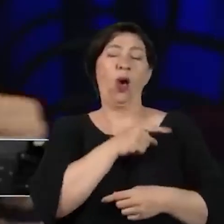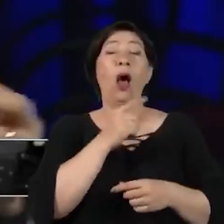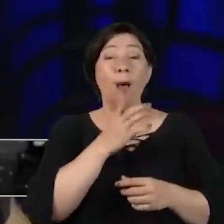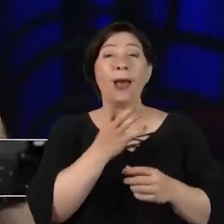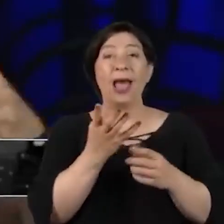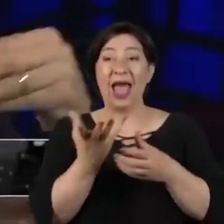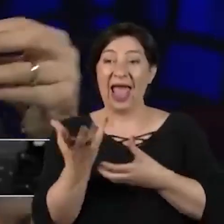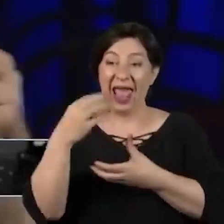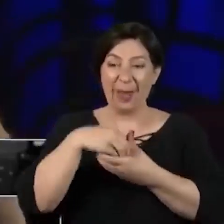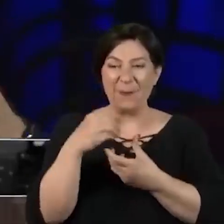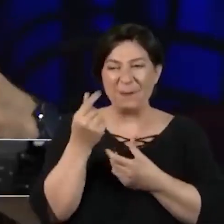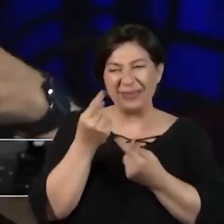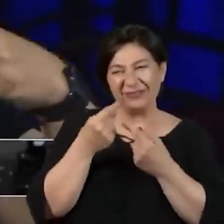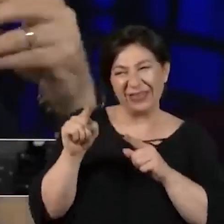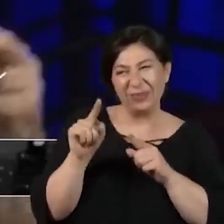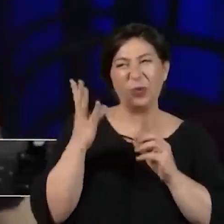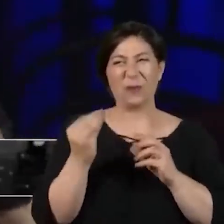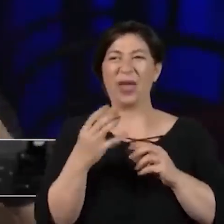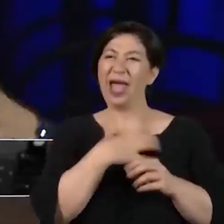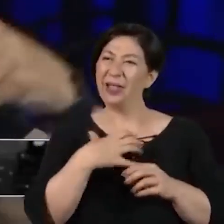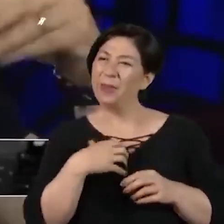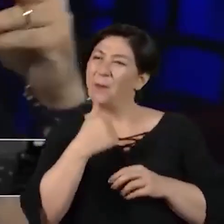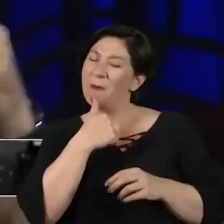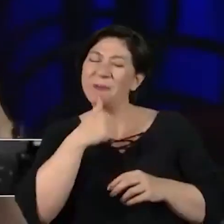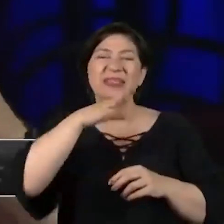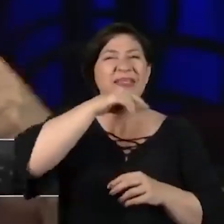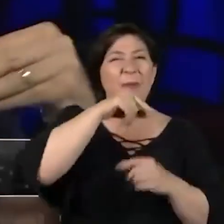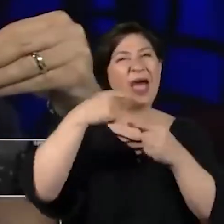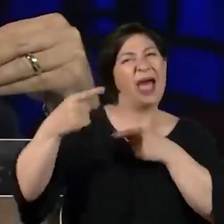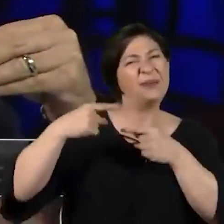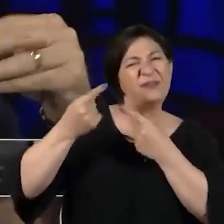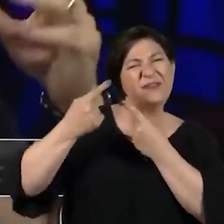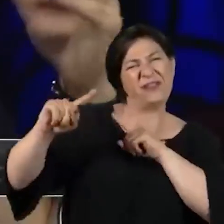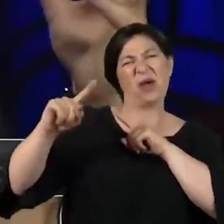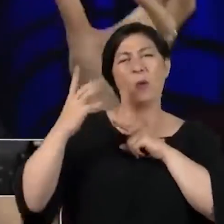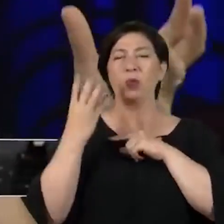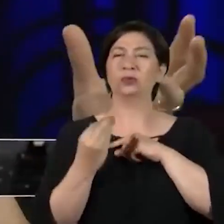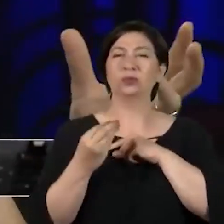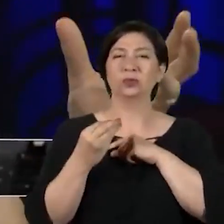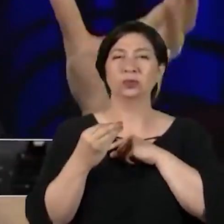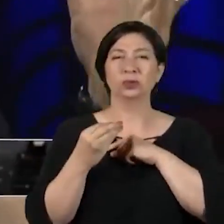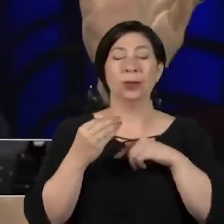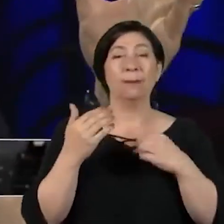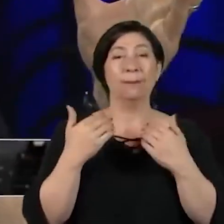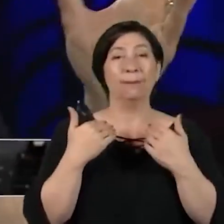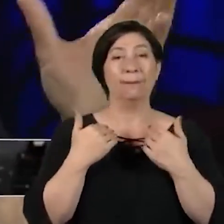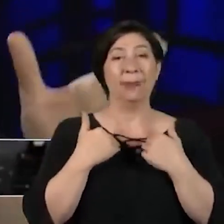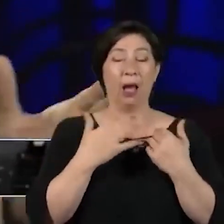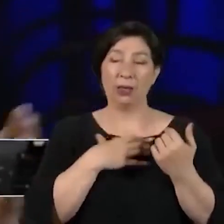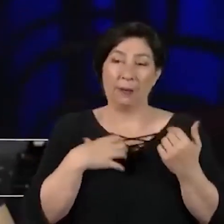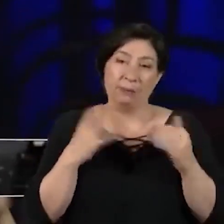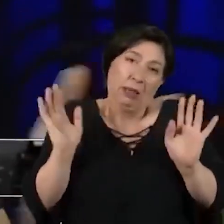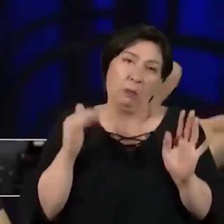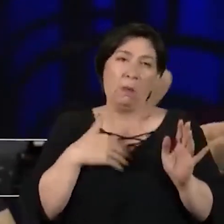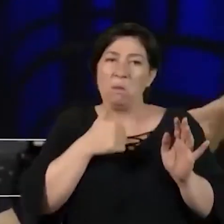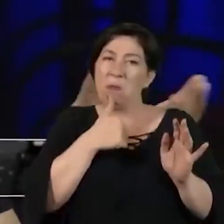bir arada biraz farklılaşayım. Annemden, babamdan, dedemden, dayımdan farklılaşayım. Yani ben annem değilim, ben